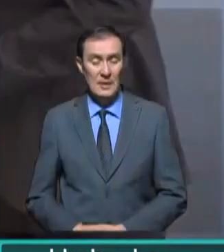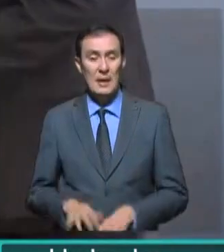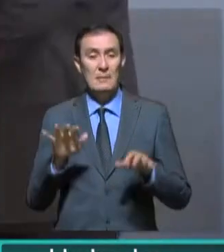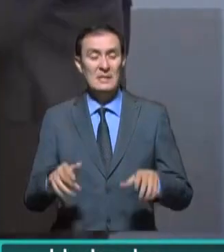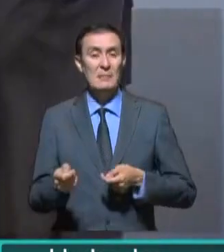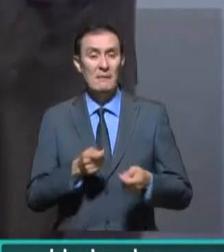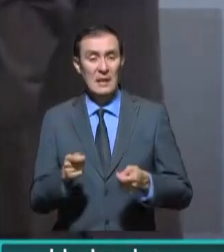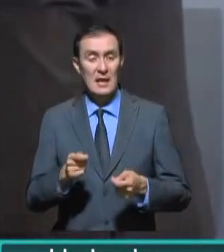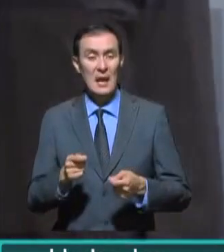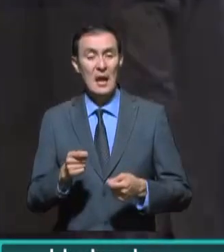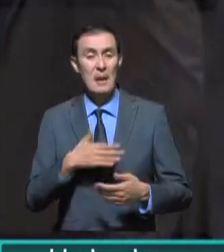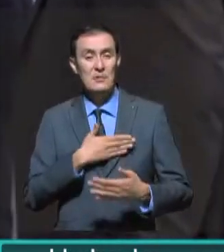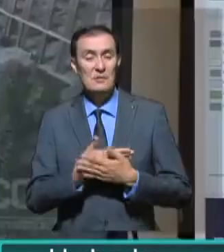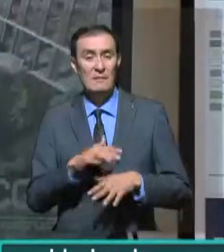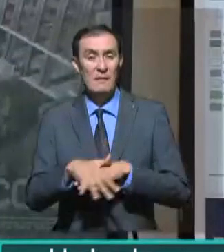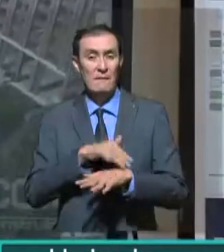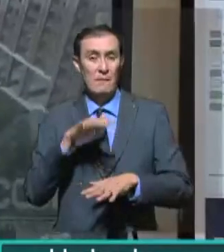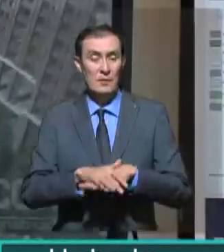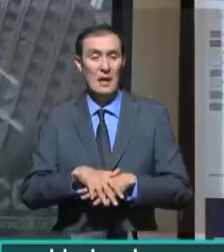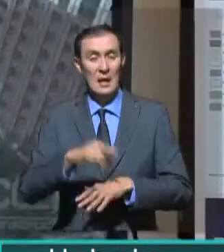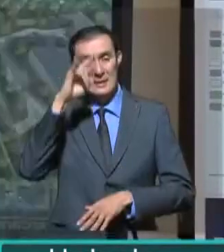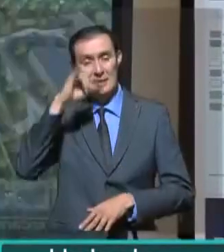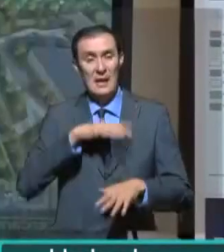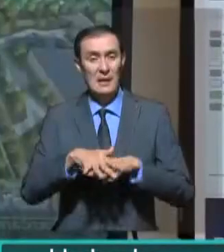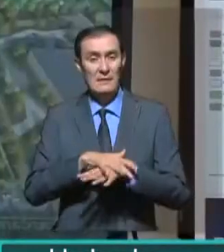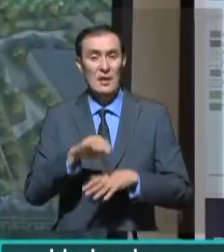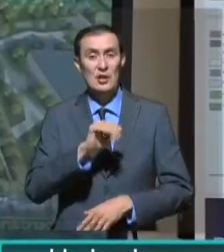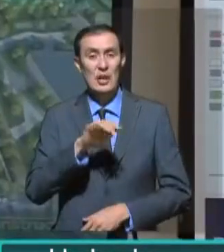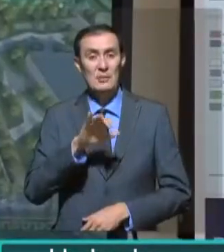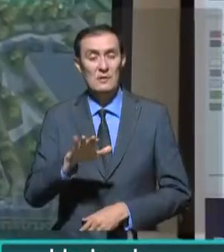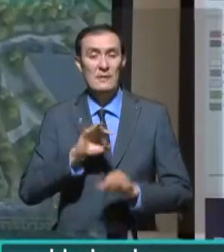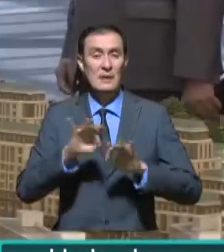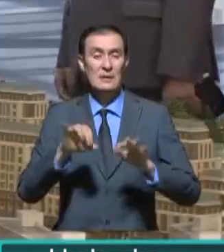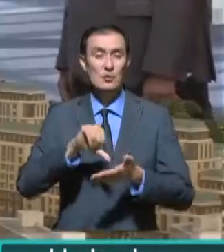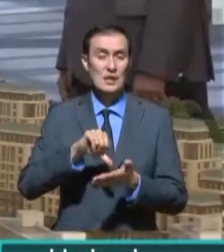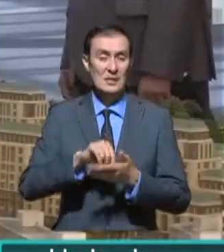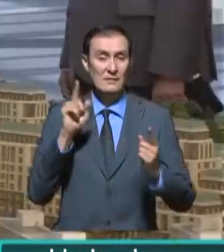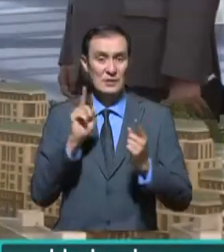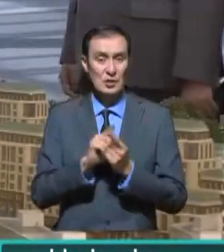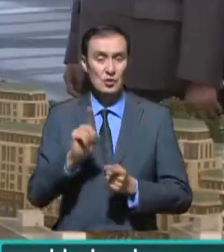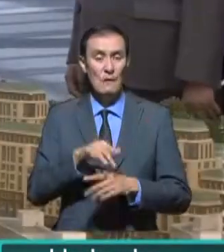Председатель правления общественного социального фонда «Казахстан Халкына» Булат Джамишев рассказал участникам